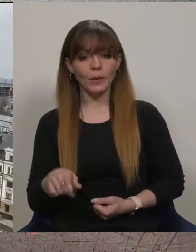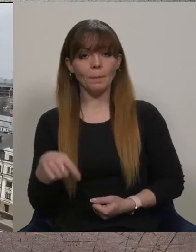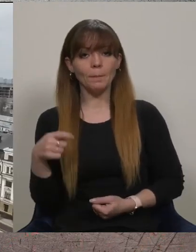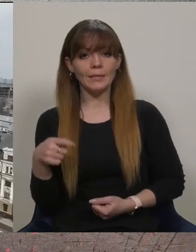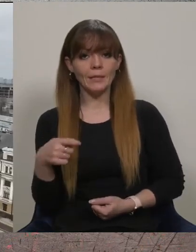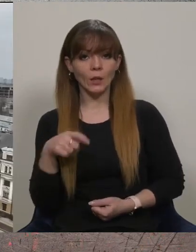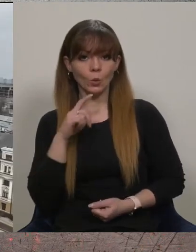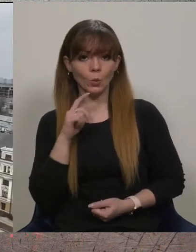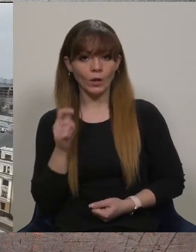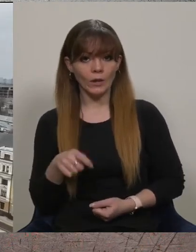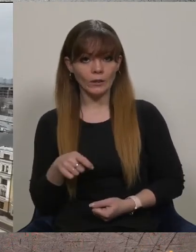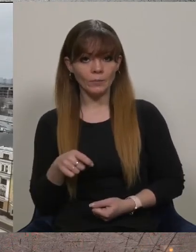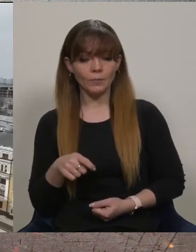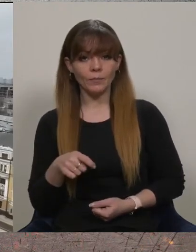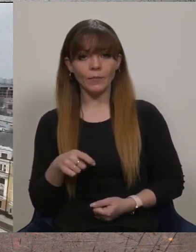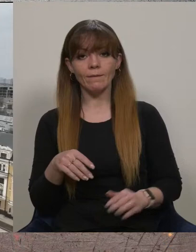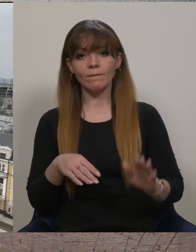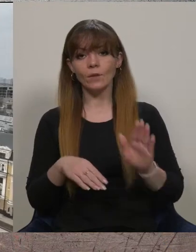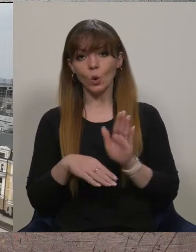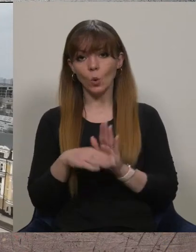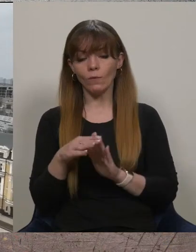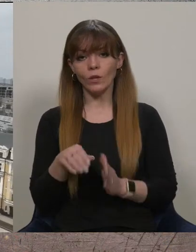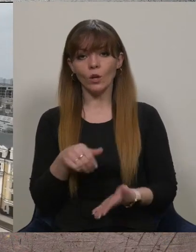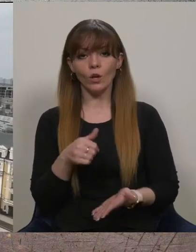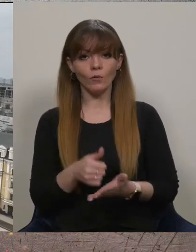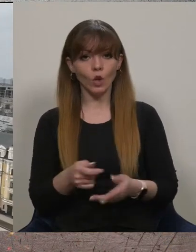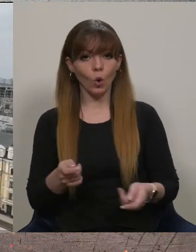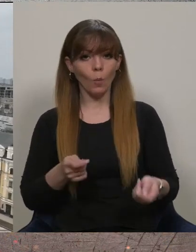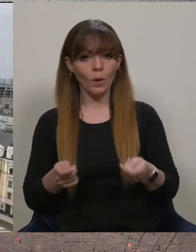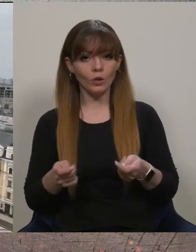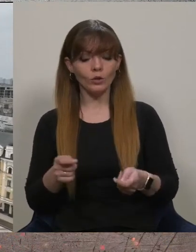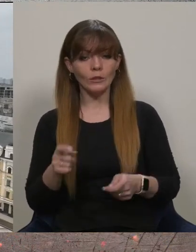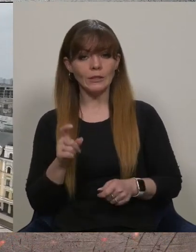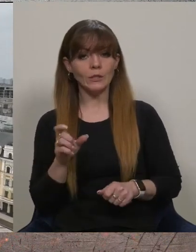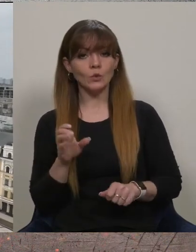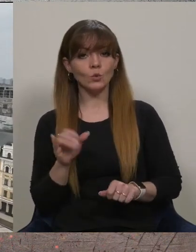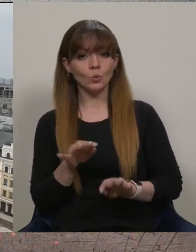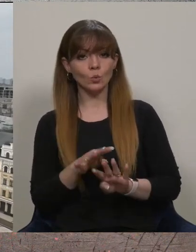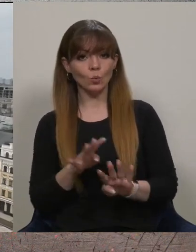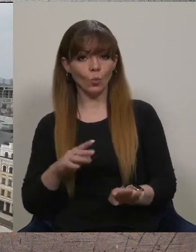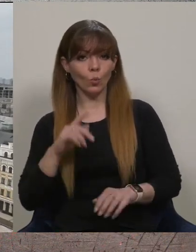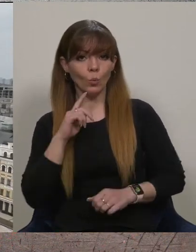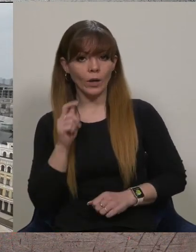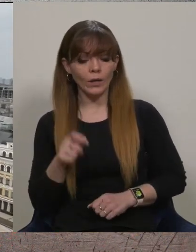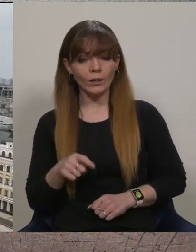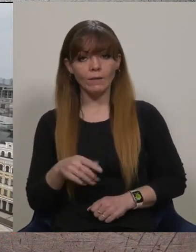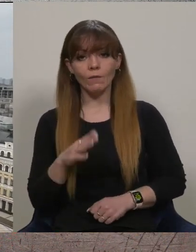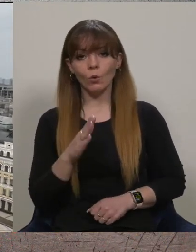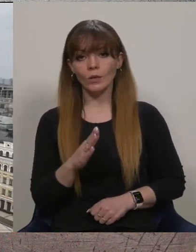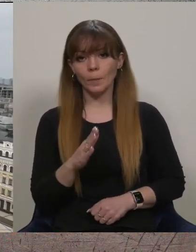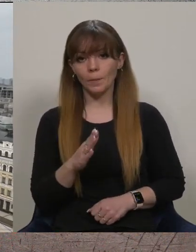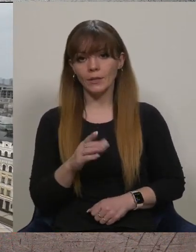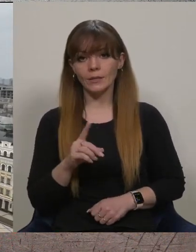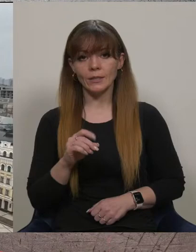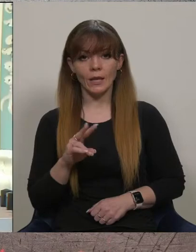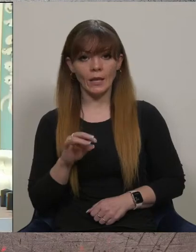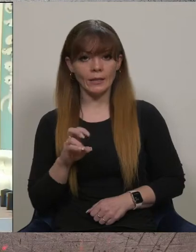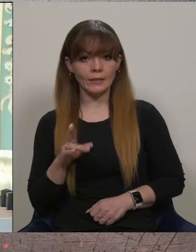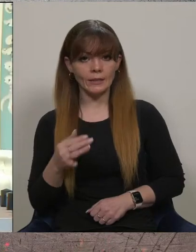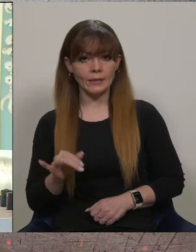президент України, Верховний Головнокомандувач Збройних Сил України Володимир